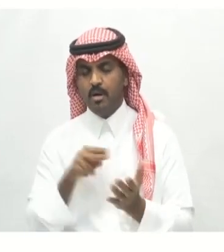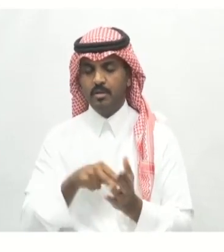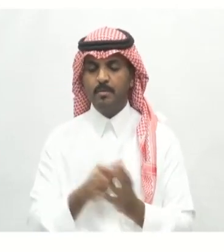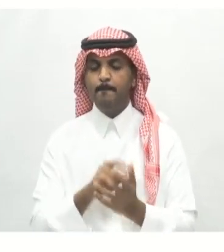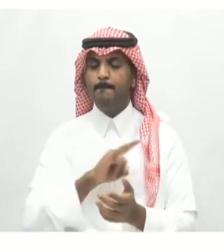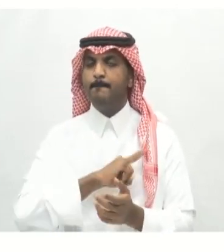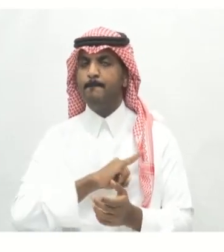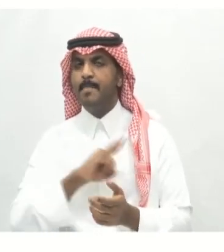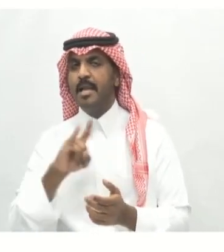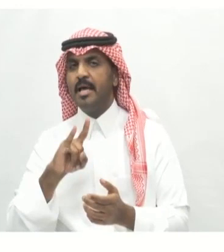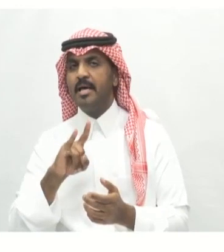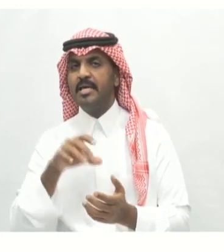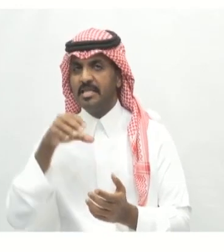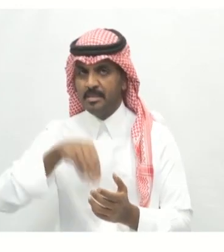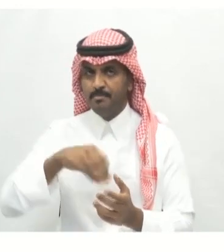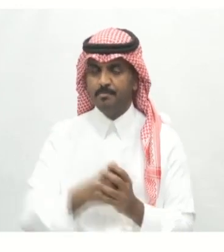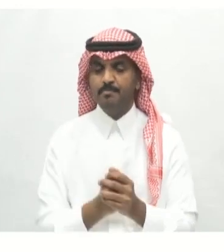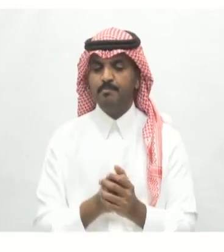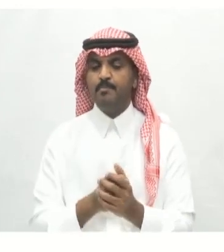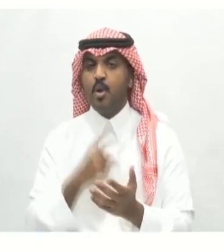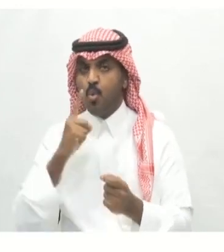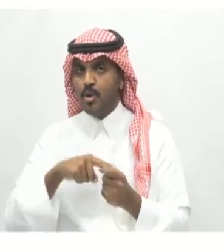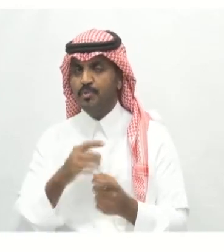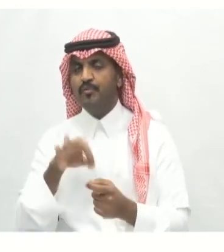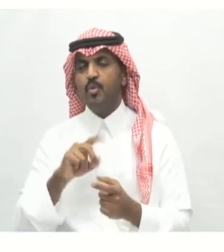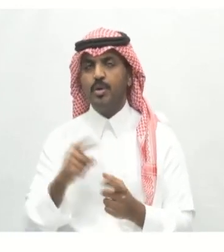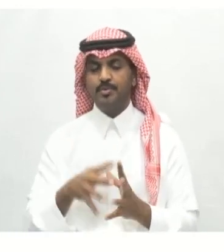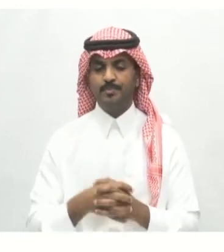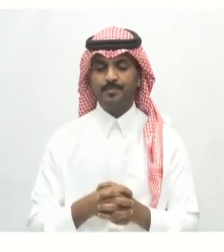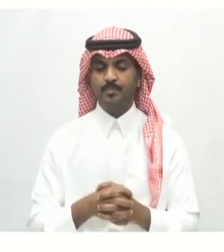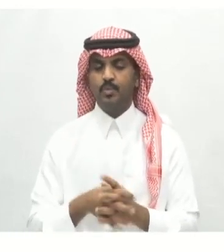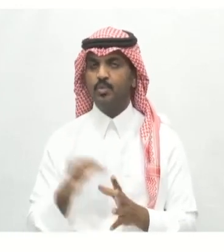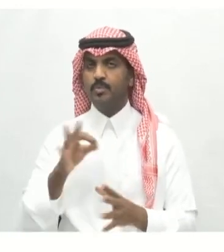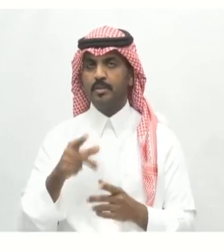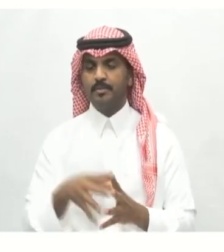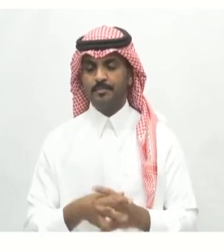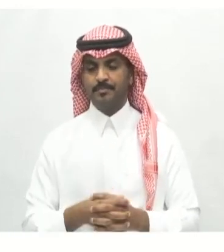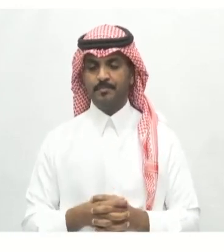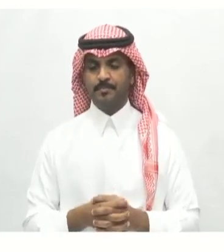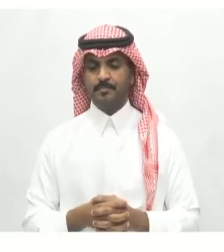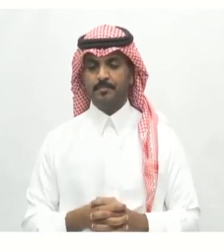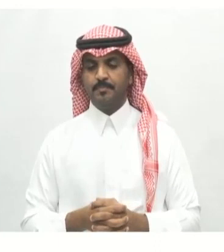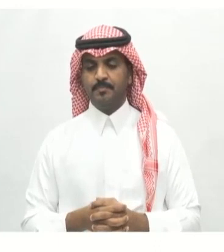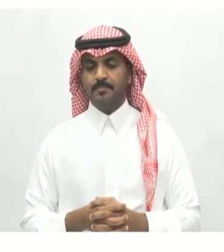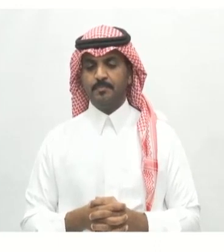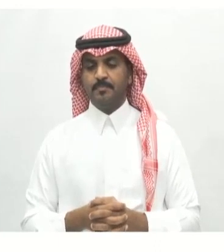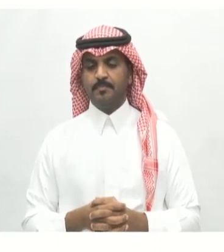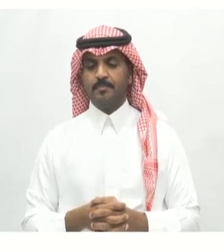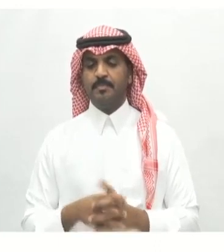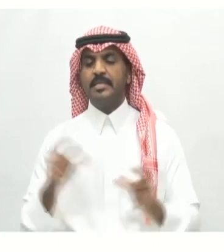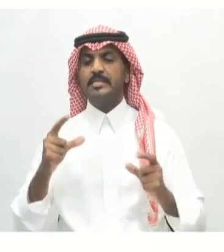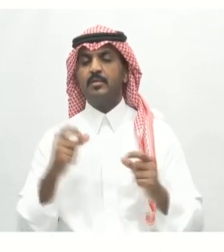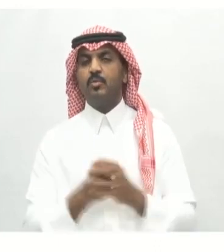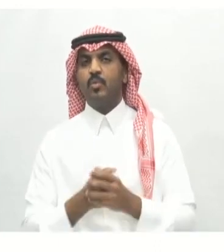قاعده ما لا يتم الواجب الا به فهو واجب وتمثل لهذه القاعده المهمه ايضا من الاهداف ان